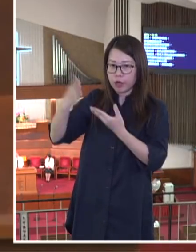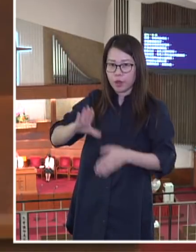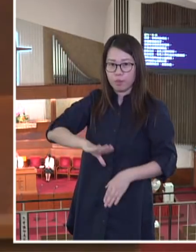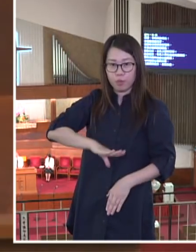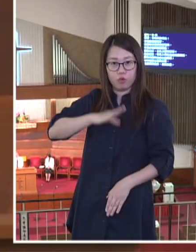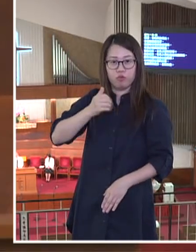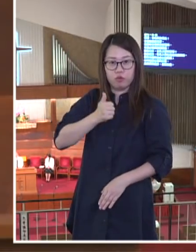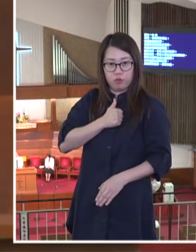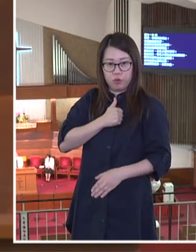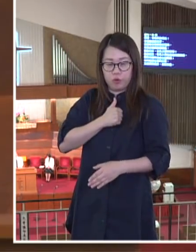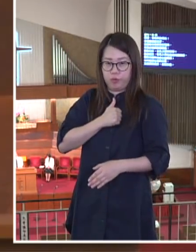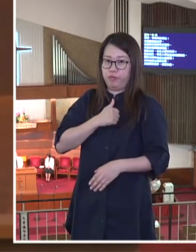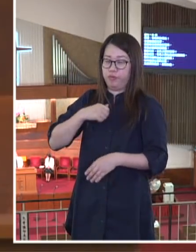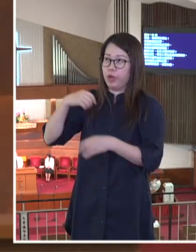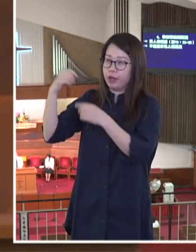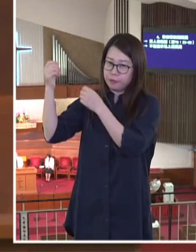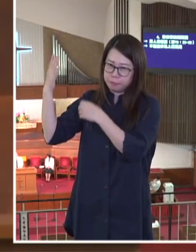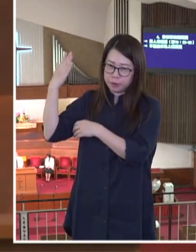直到永远。